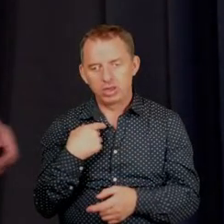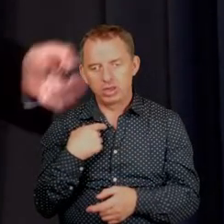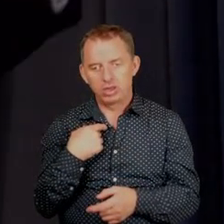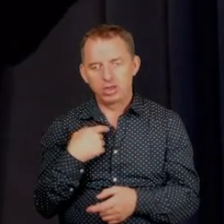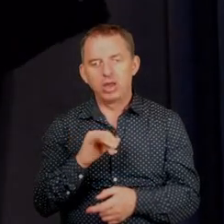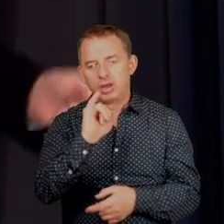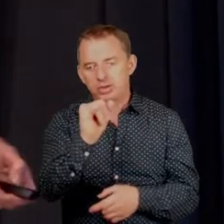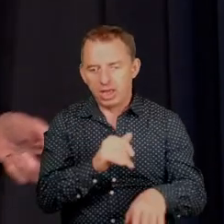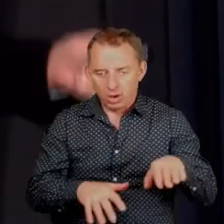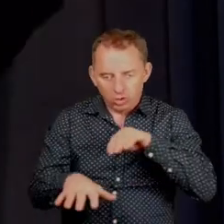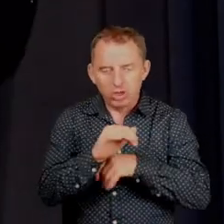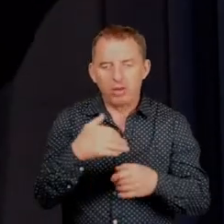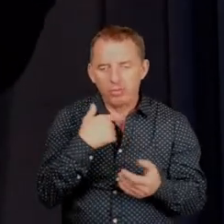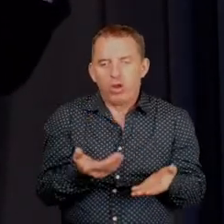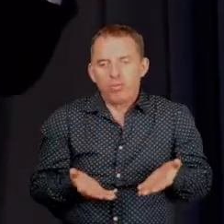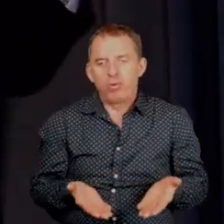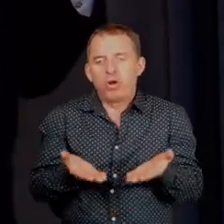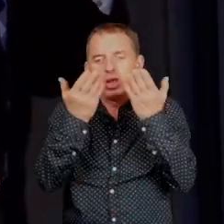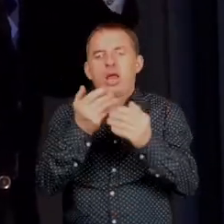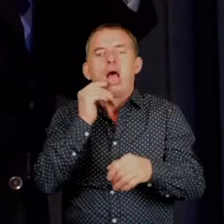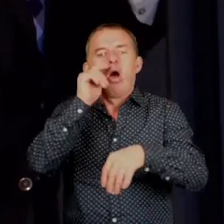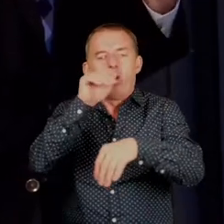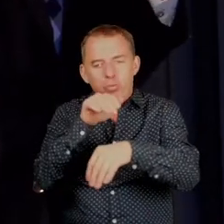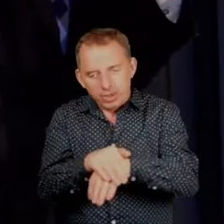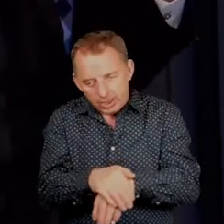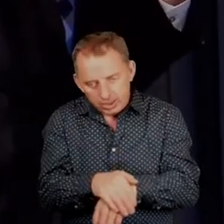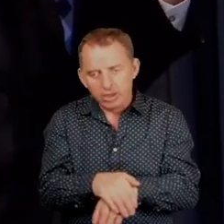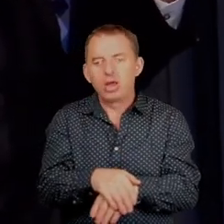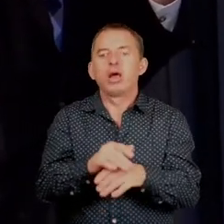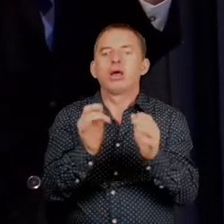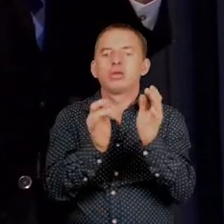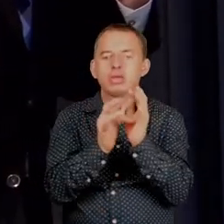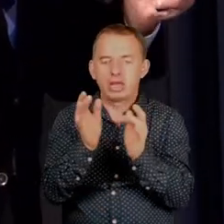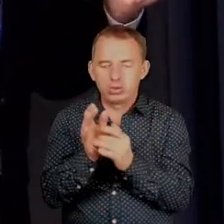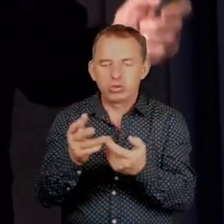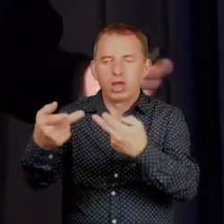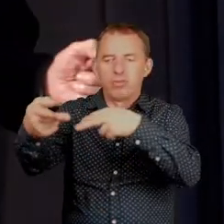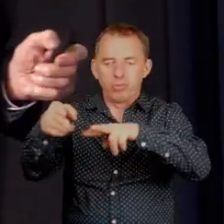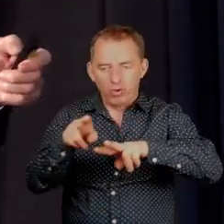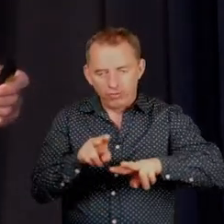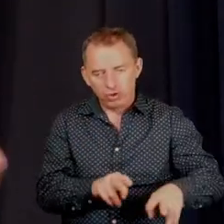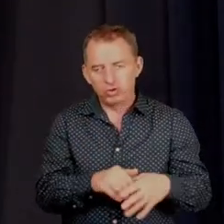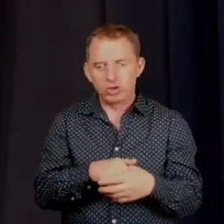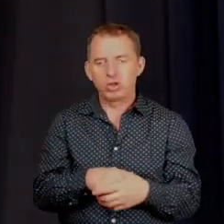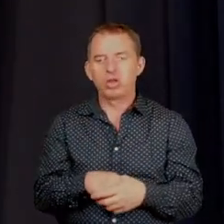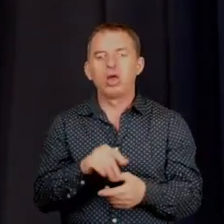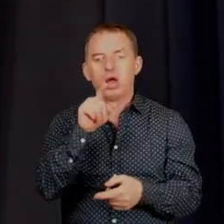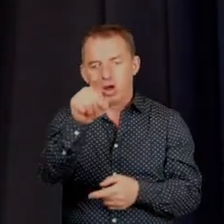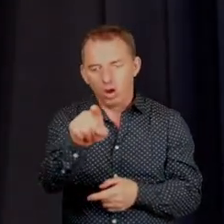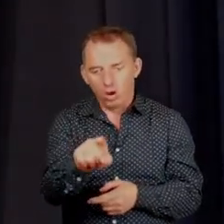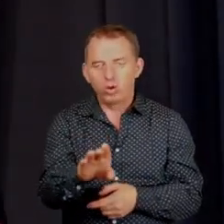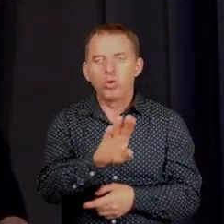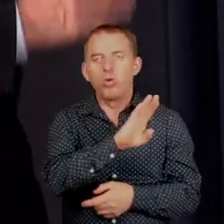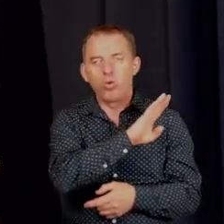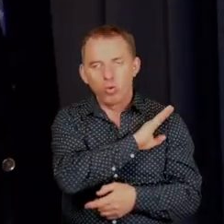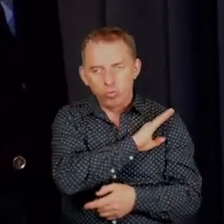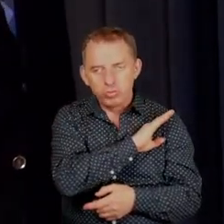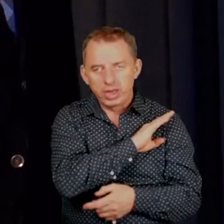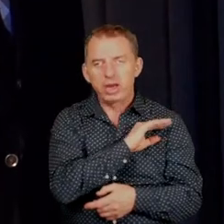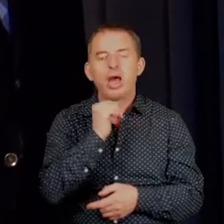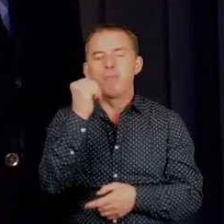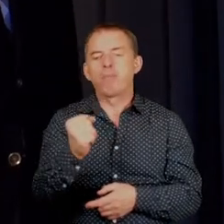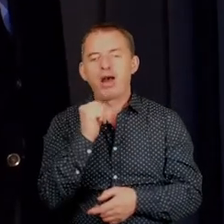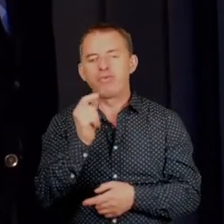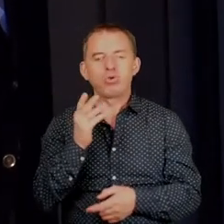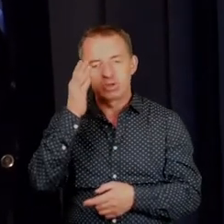Jego duch był podniesiony obietnicą Jezusa, powrotu Jezusa. He died in hope. On umierał z nadzieją. Let's listen to the witness